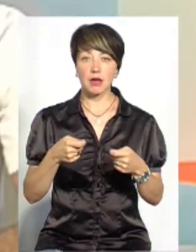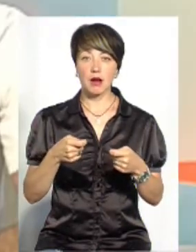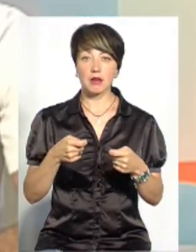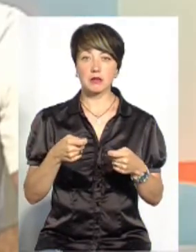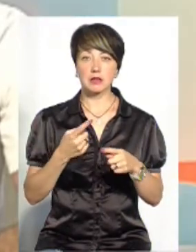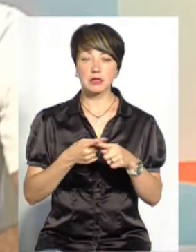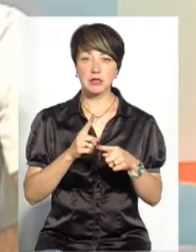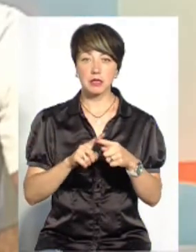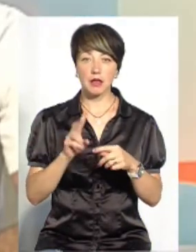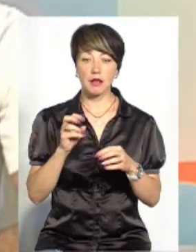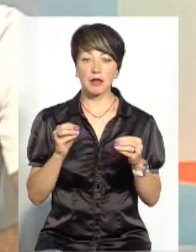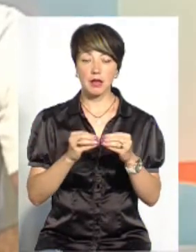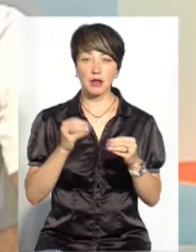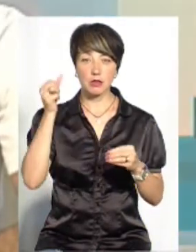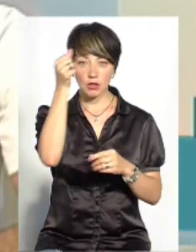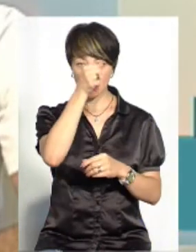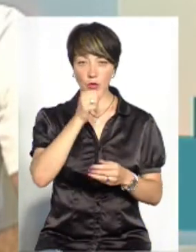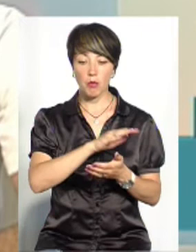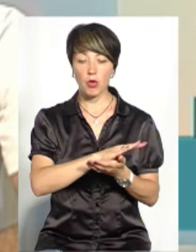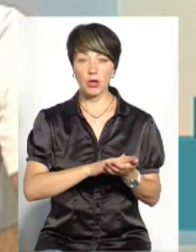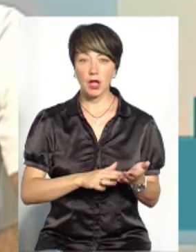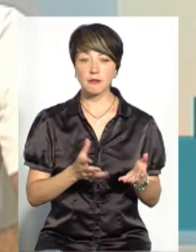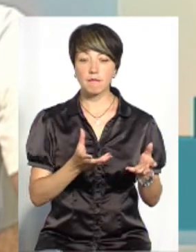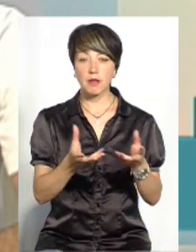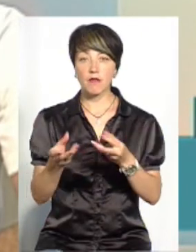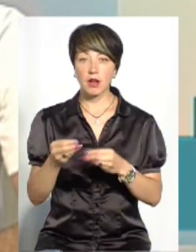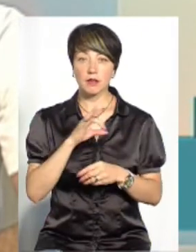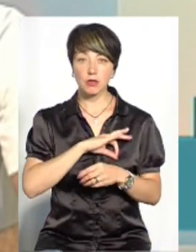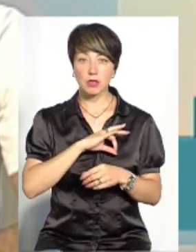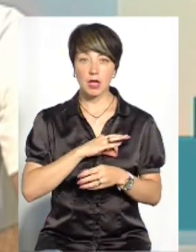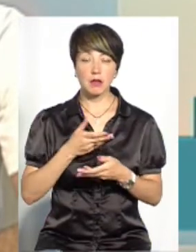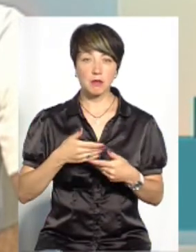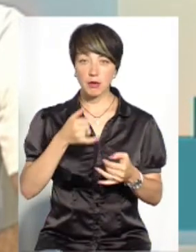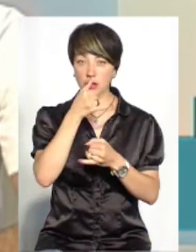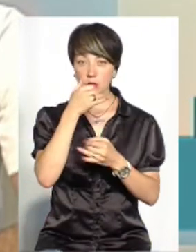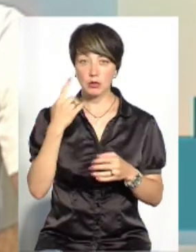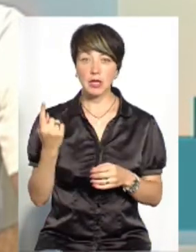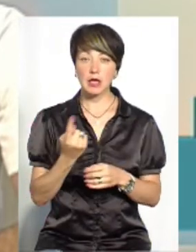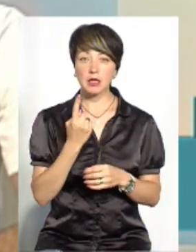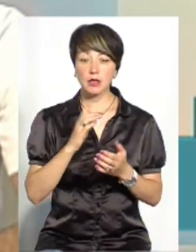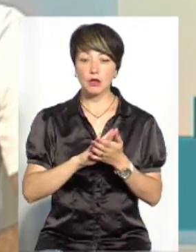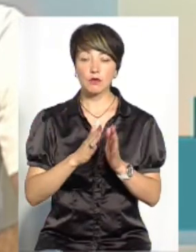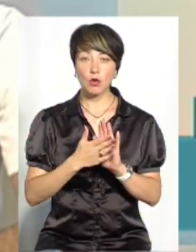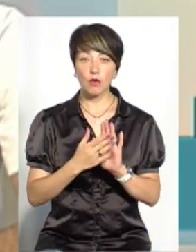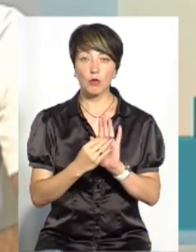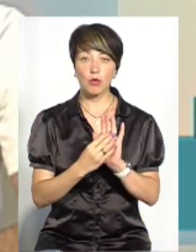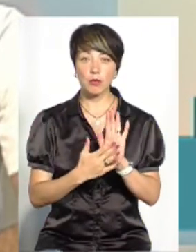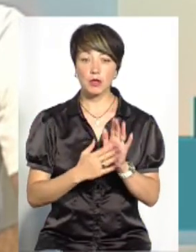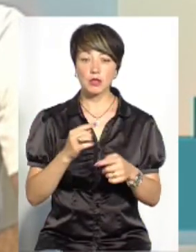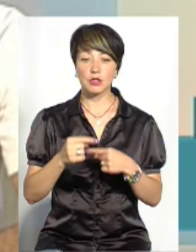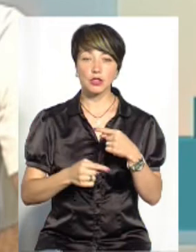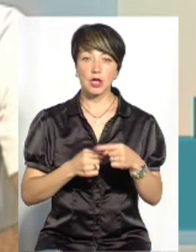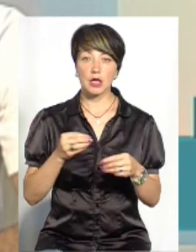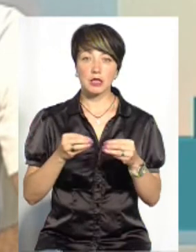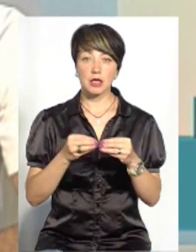і подальше якось впливати на їх експлуатацію ми не можемо. Єдине, що в договорі прописано, що через 10